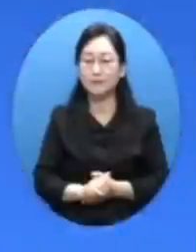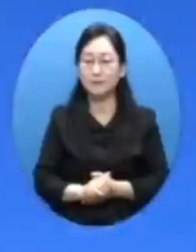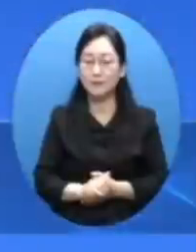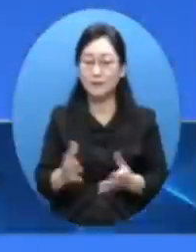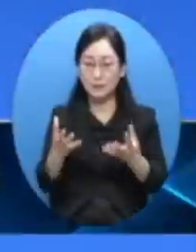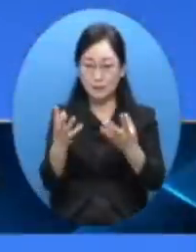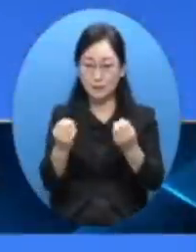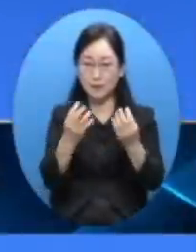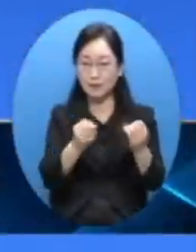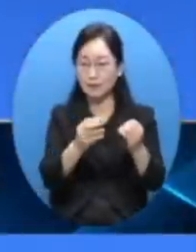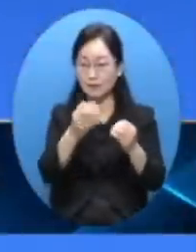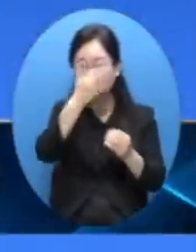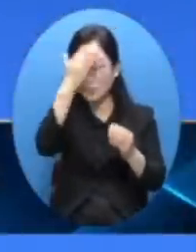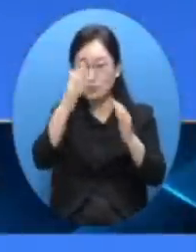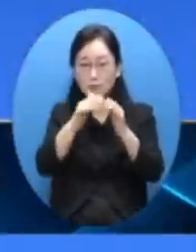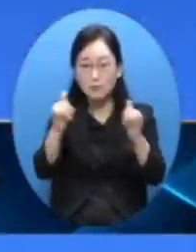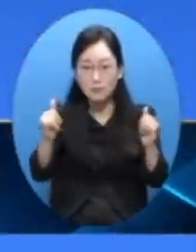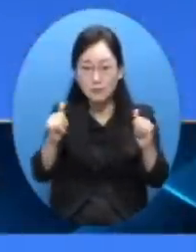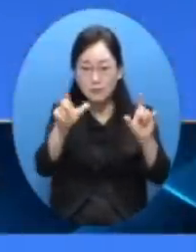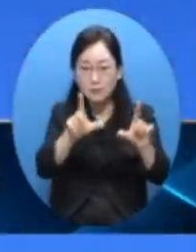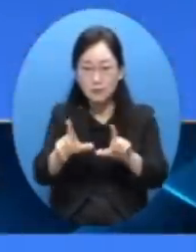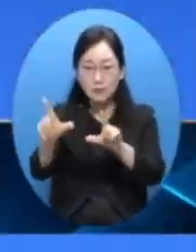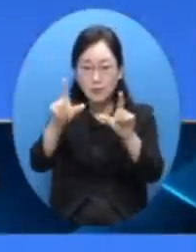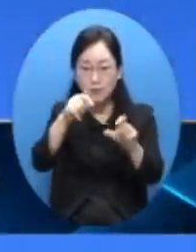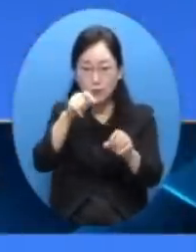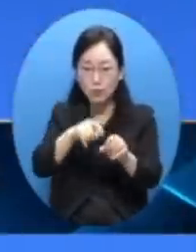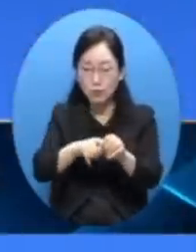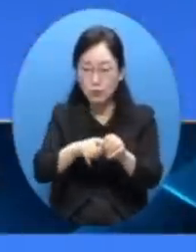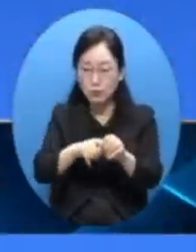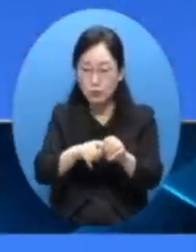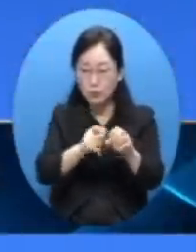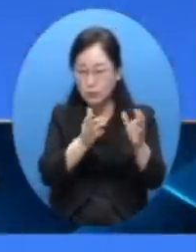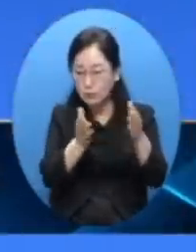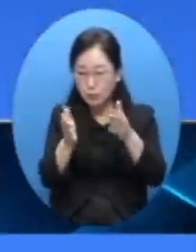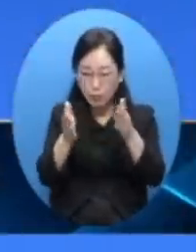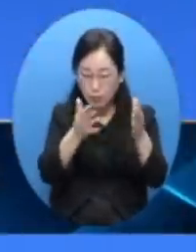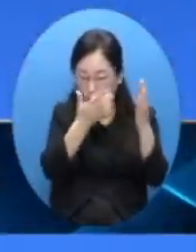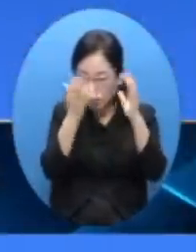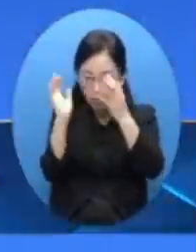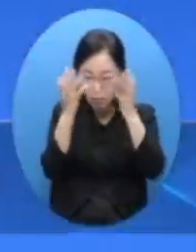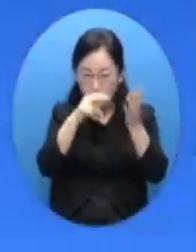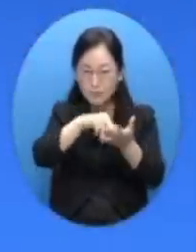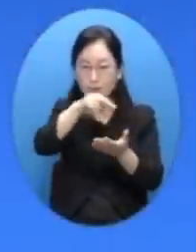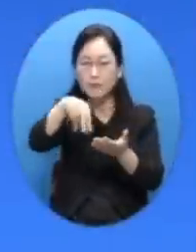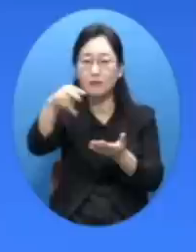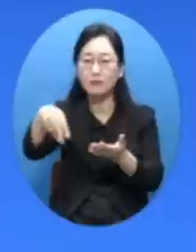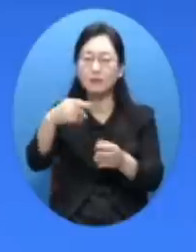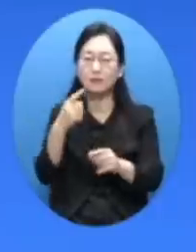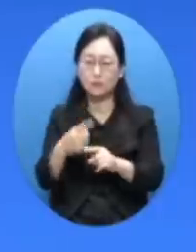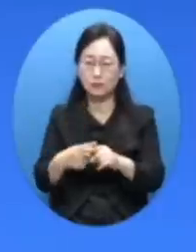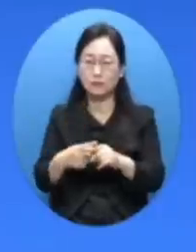많은 젊은이들이 삶의 목적과 방향을 잃고 방황하는 삶을 살고 있습니다.